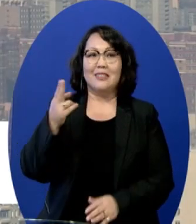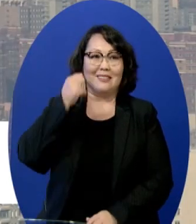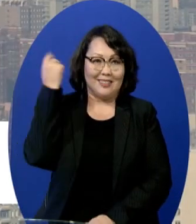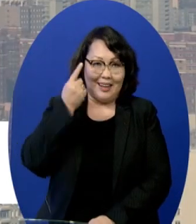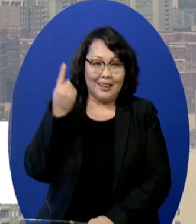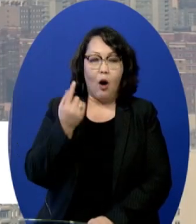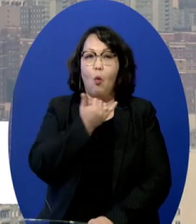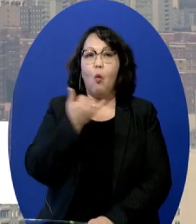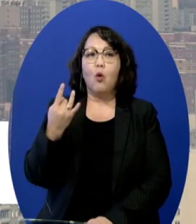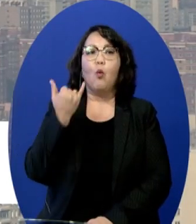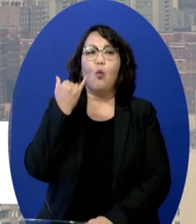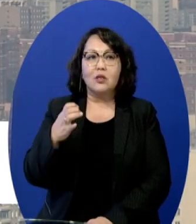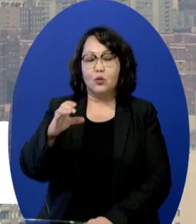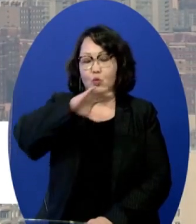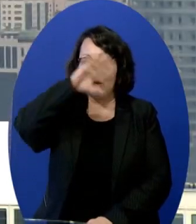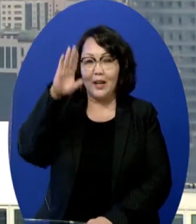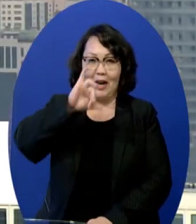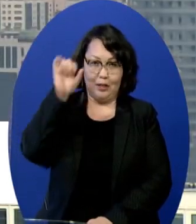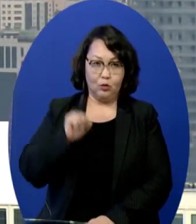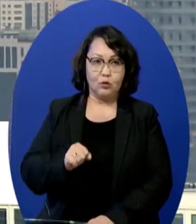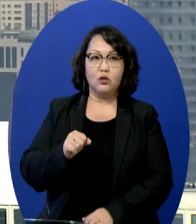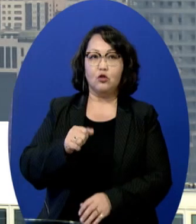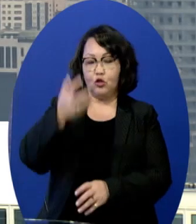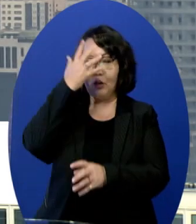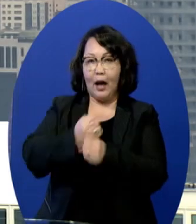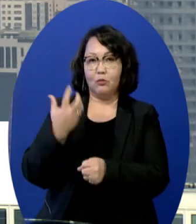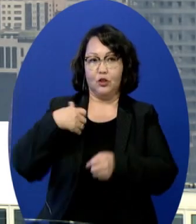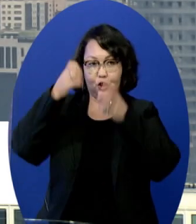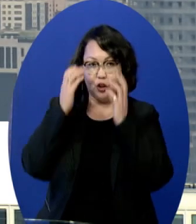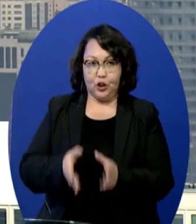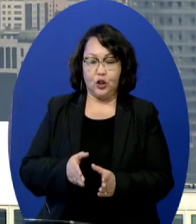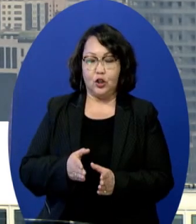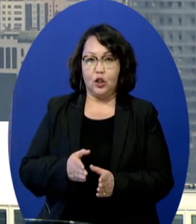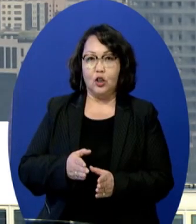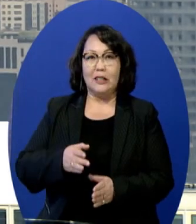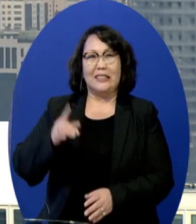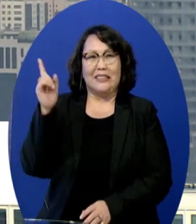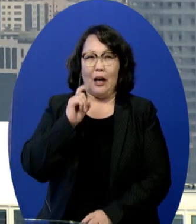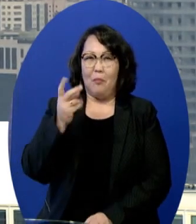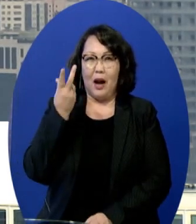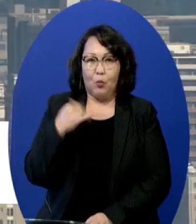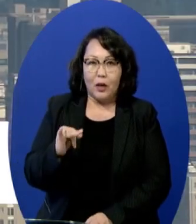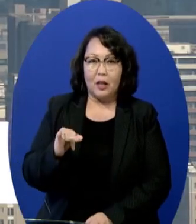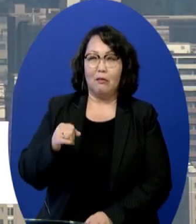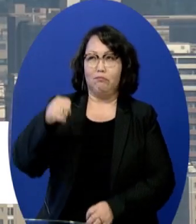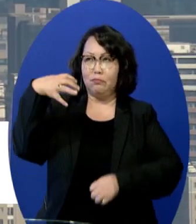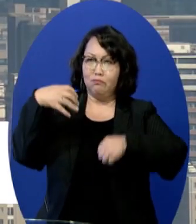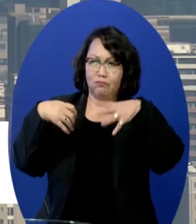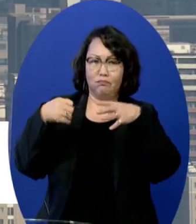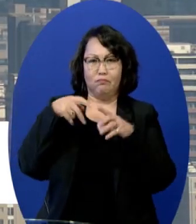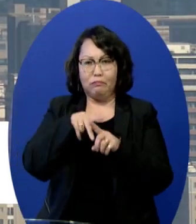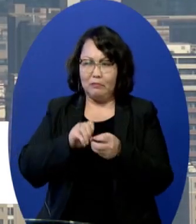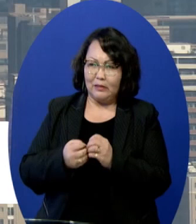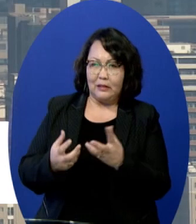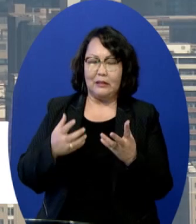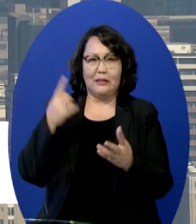дулааны төлбөрийг төрөөс даах шийдвэрт бол хүрлээ. Энэ шийдвэр нь зохисгүй хит өндөр зохиомжтой хэрэглээг хязгаарлах гарц гаргалгаа гэж өнөөдөр